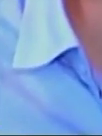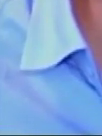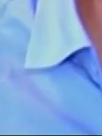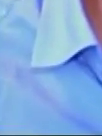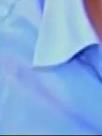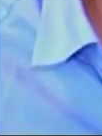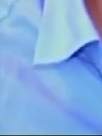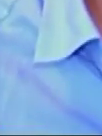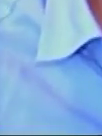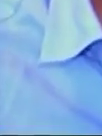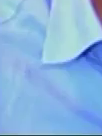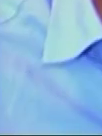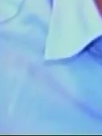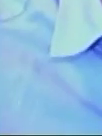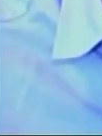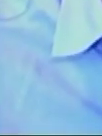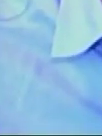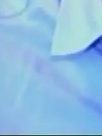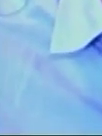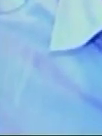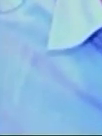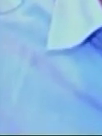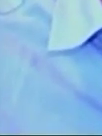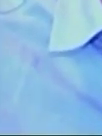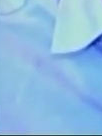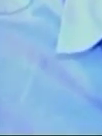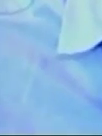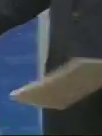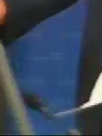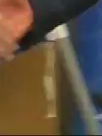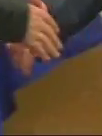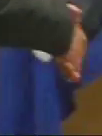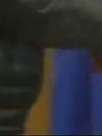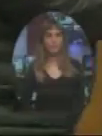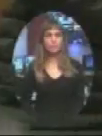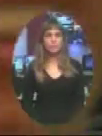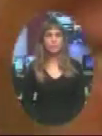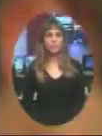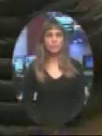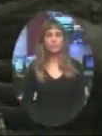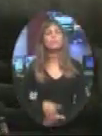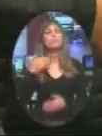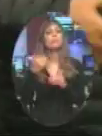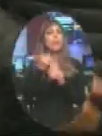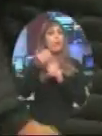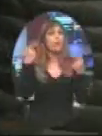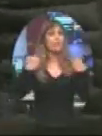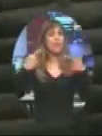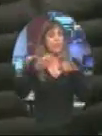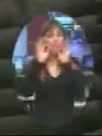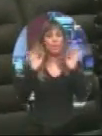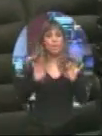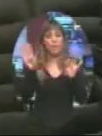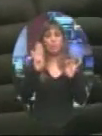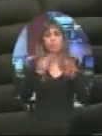שרוצה לבחון אותנו שיבחן אותנו. אני תשובות כאלה ואמירות כאלה לא מקבל. לאחר שבימים הראשונים נתניהו בחר להתייחס